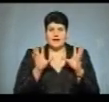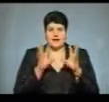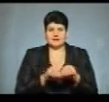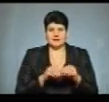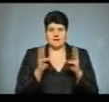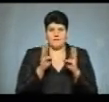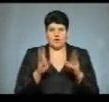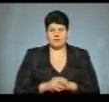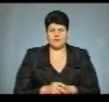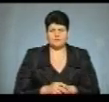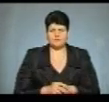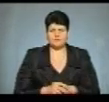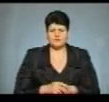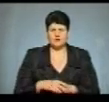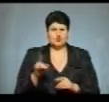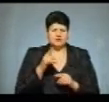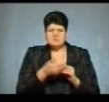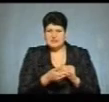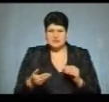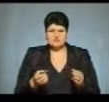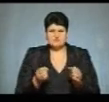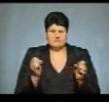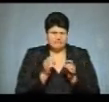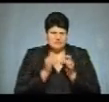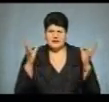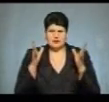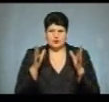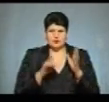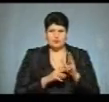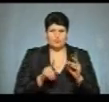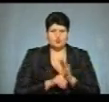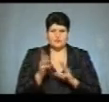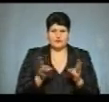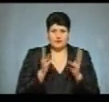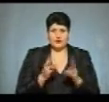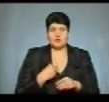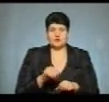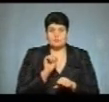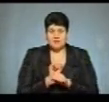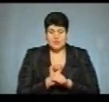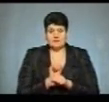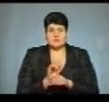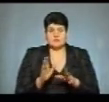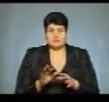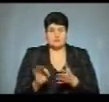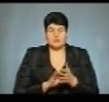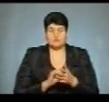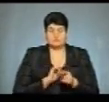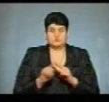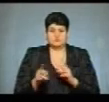полум'я. Стрілило щось під низом, і зразу вогонь пішов. Вже став я на зупинці, зразу моментально все.